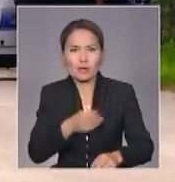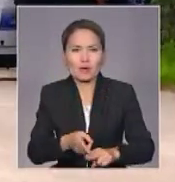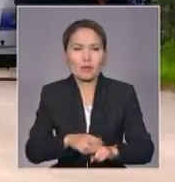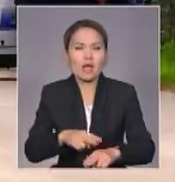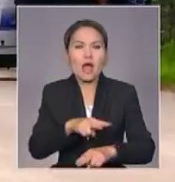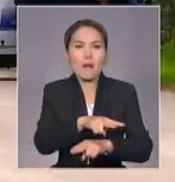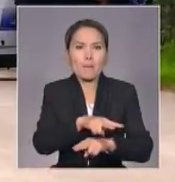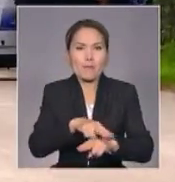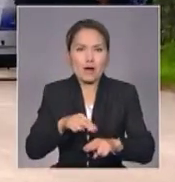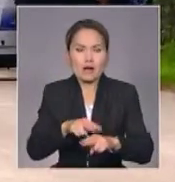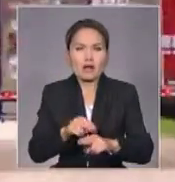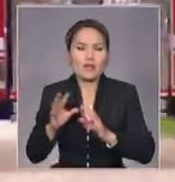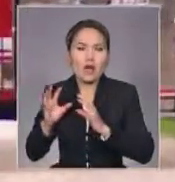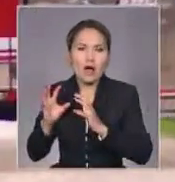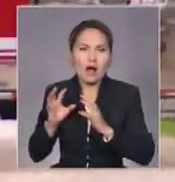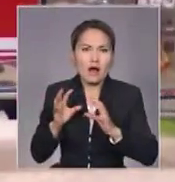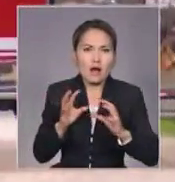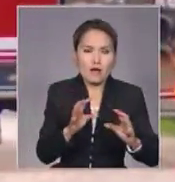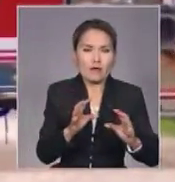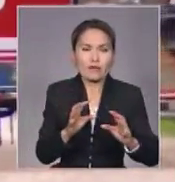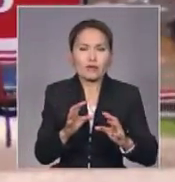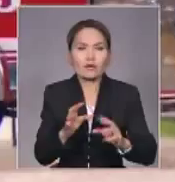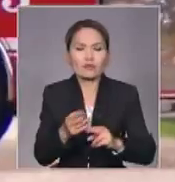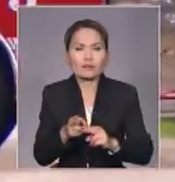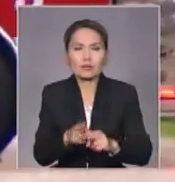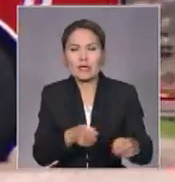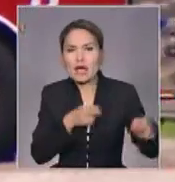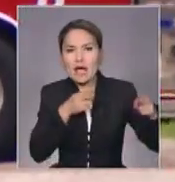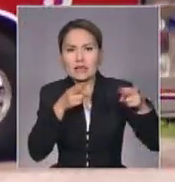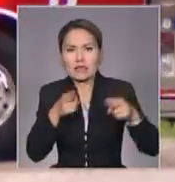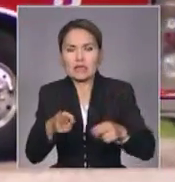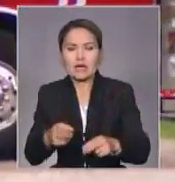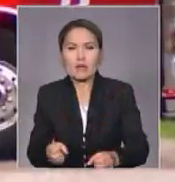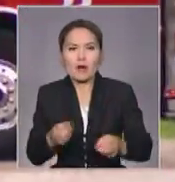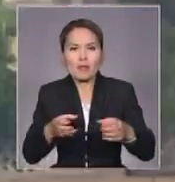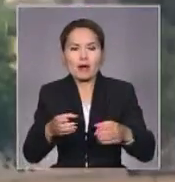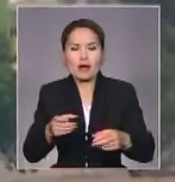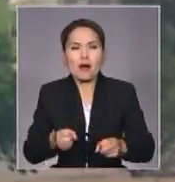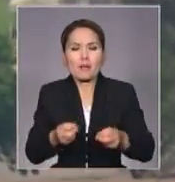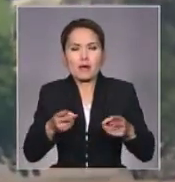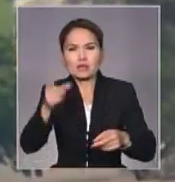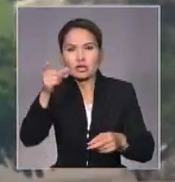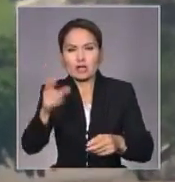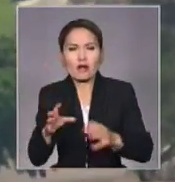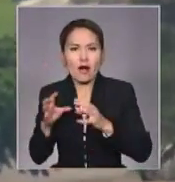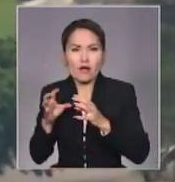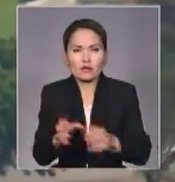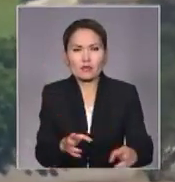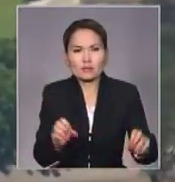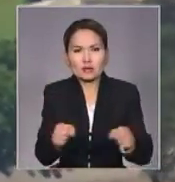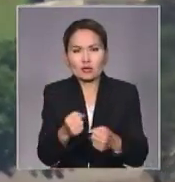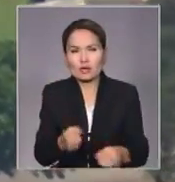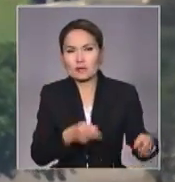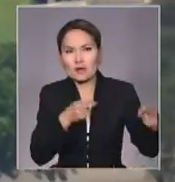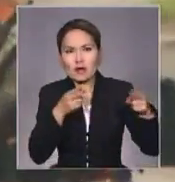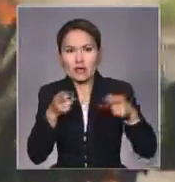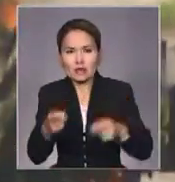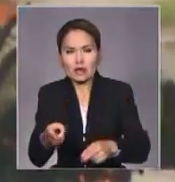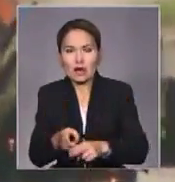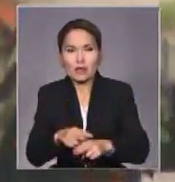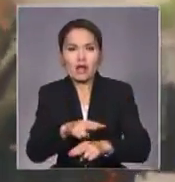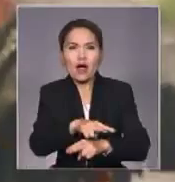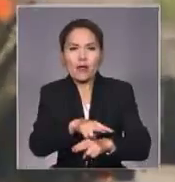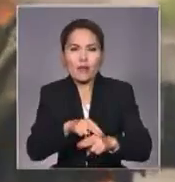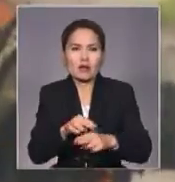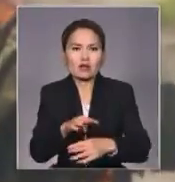келген күдікті полиция көліктерін қағып соғып оқ жаудыра бастайды. Дереу үзін суытпақ болған ол темір тұлпарының ішінде жарылғыш зат барын және